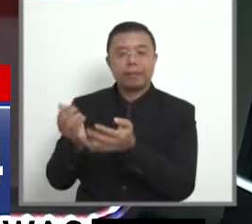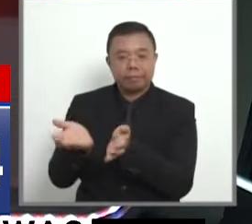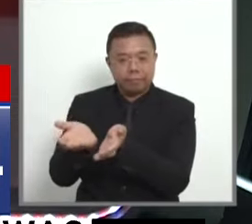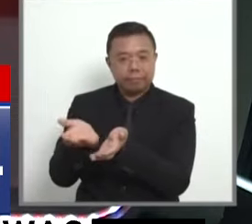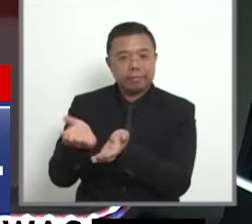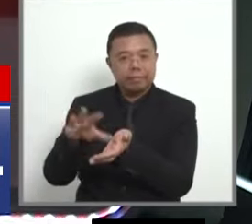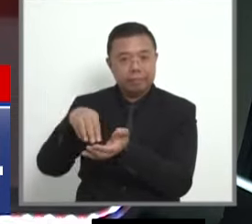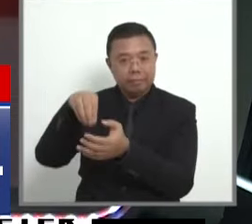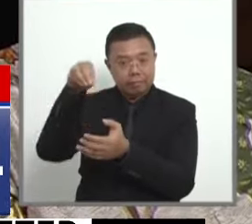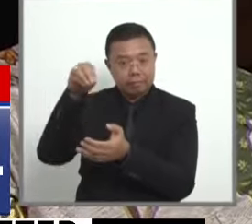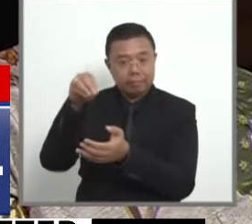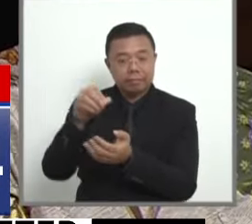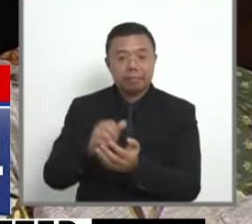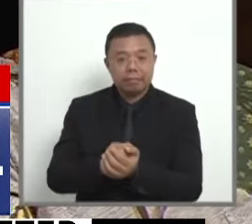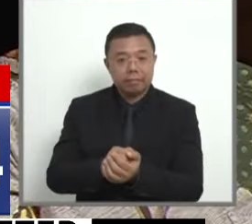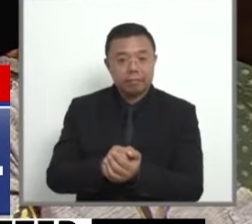silakan